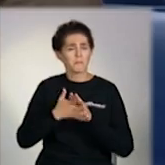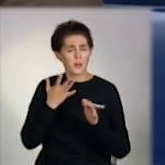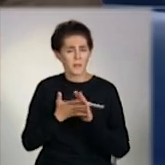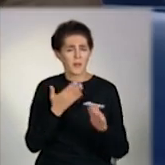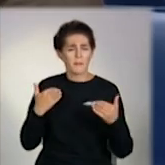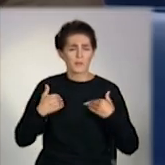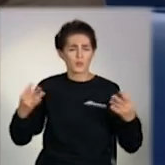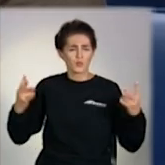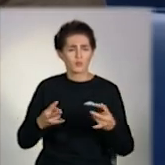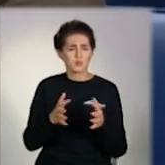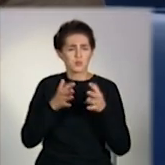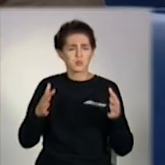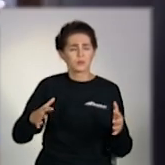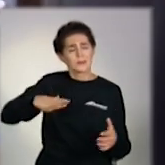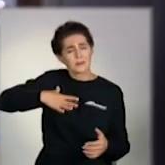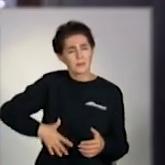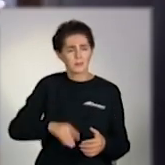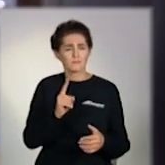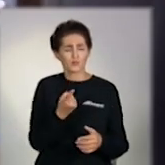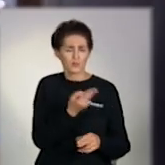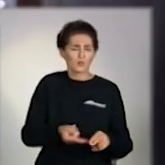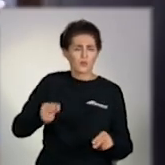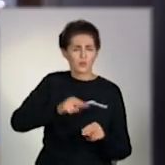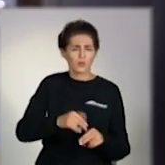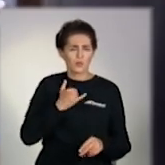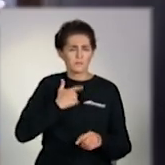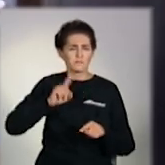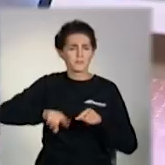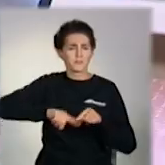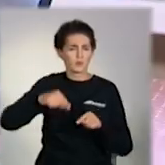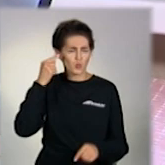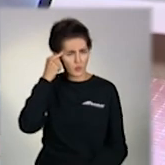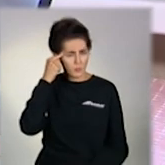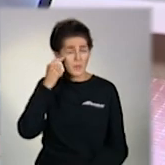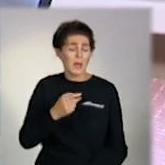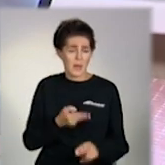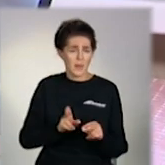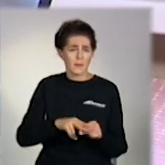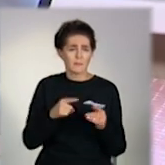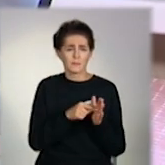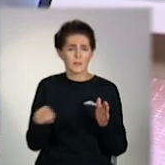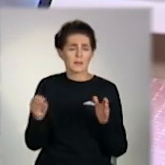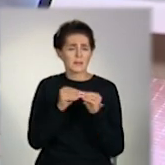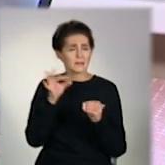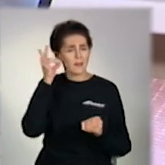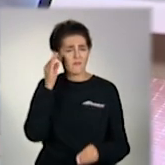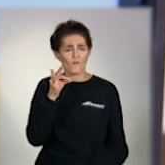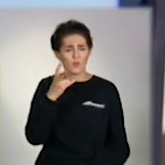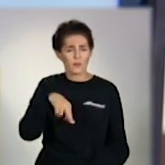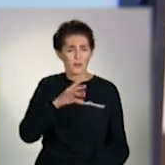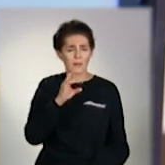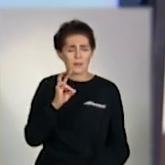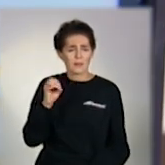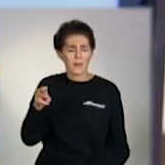треба більше терпіння, тому що ми дуже її торопимо, я так думаю. Понад 10 років фонд Ріната Ахметова